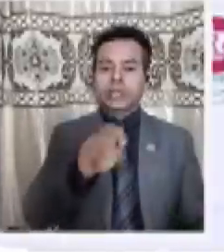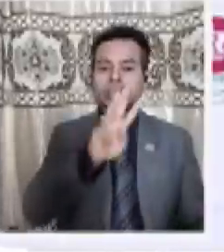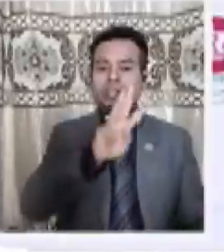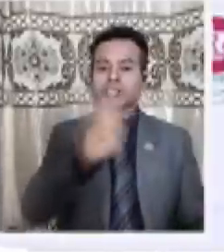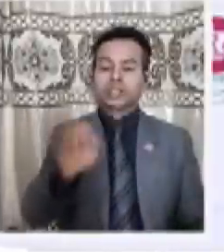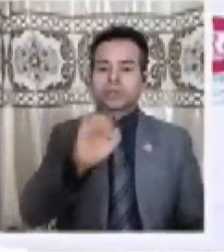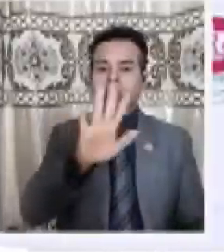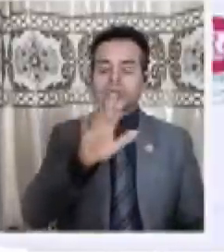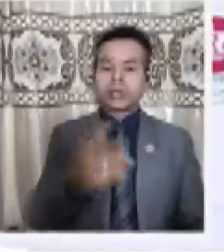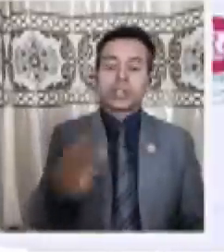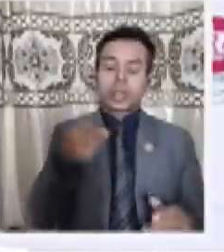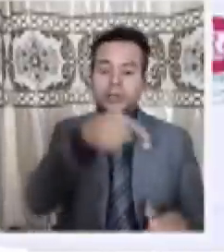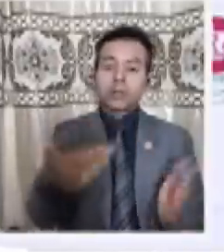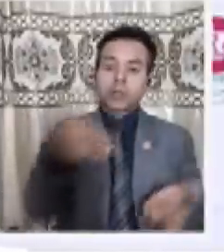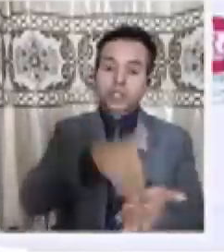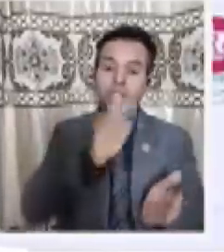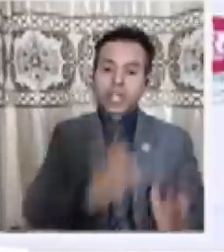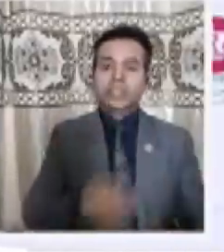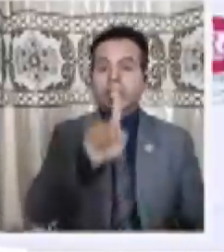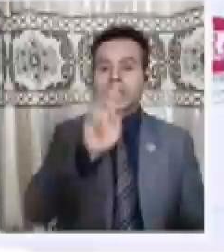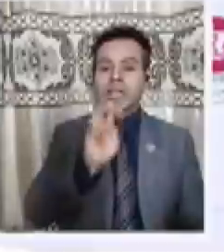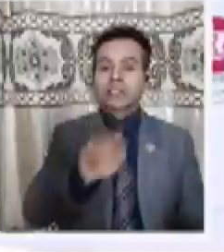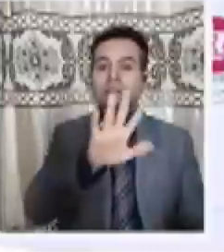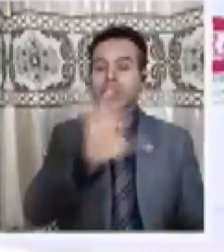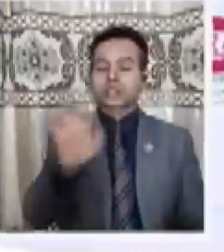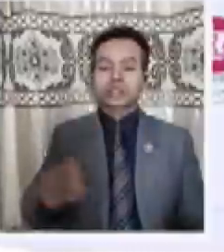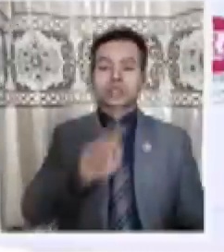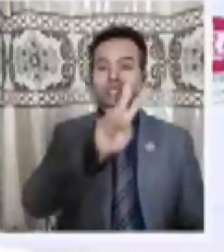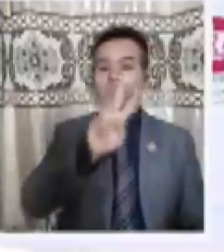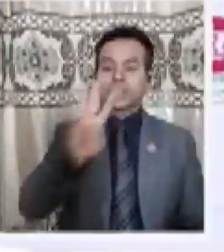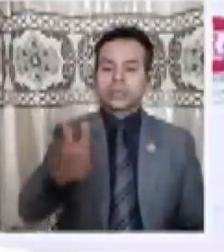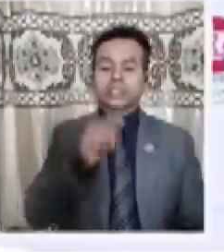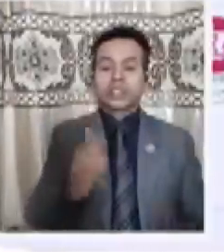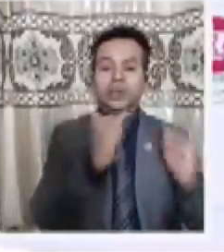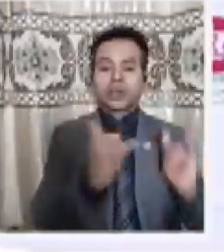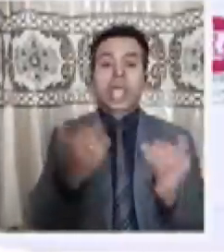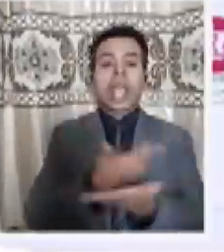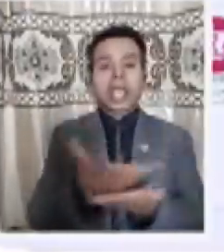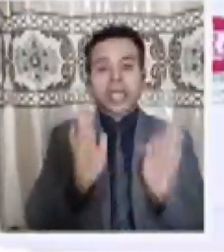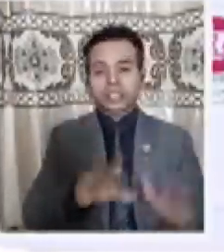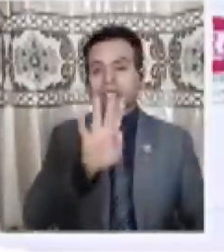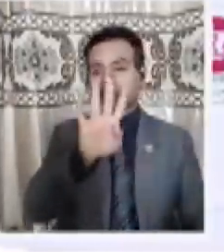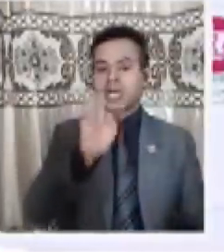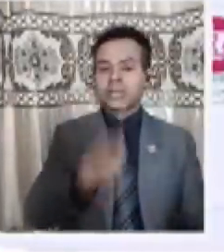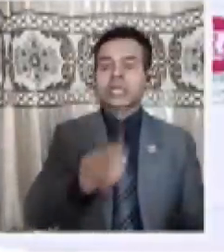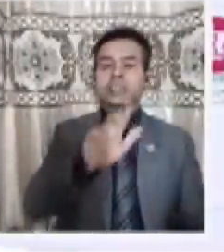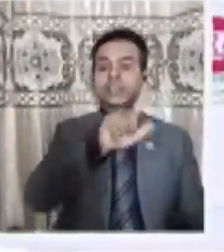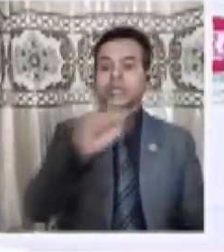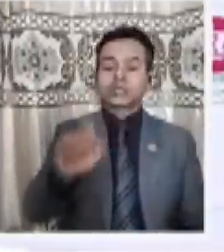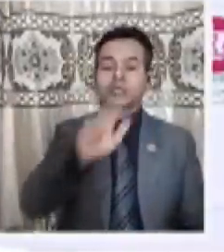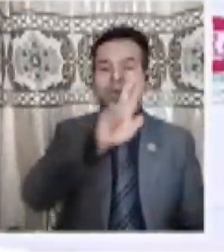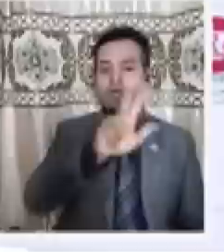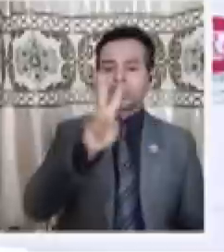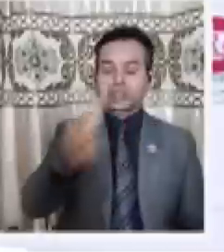ভর্তিকৃত রুগী 1,523 জন, শয্যা খালি আছে 4,782টি। ঢাকা মহানগরীতে